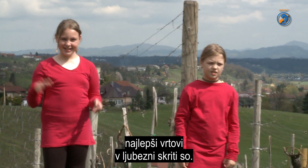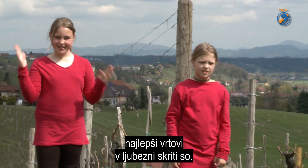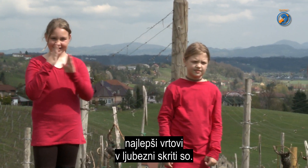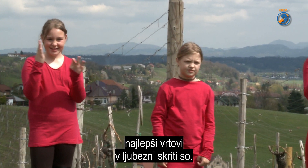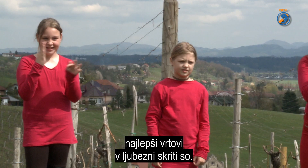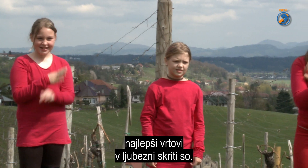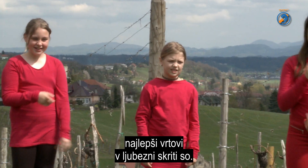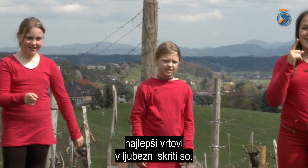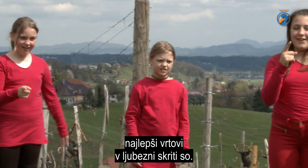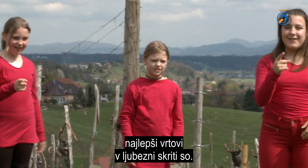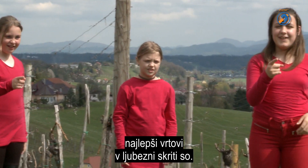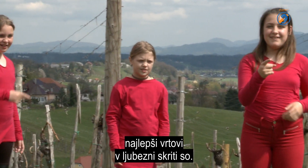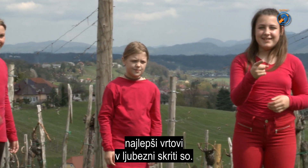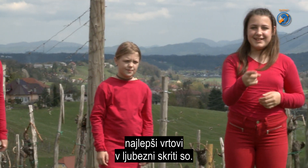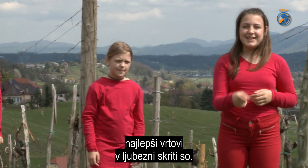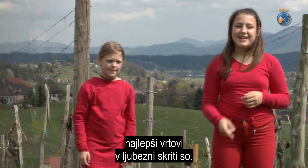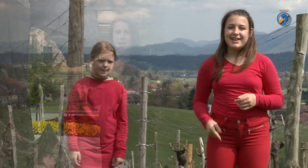ljubezni skriti so.